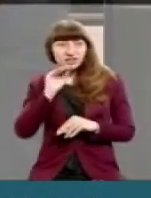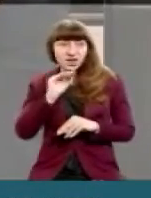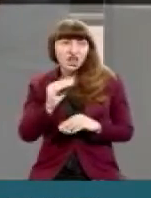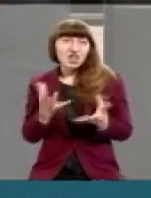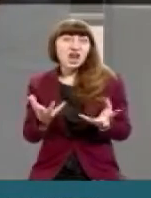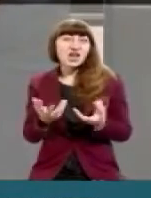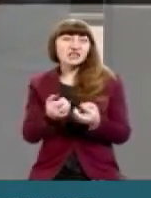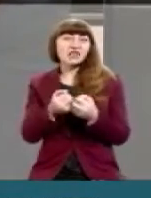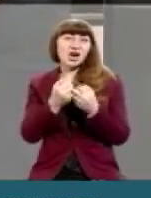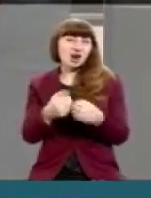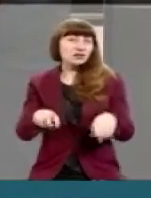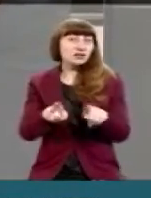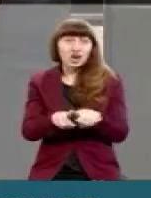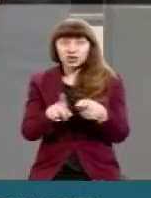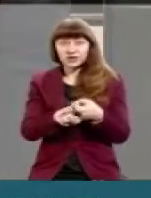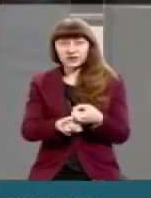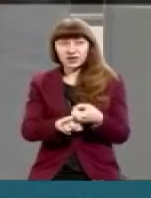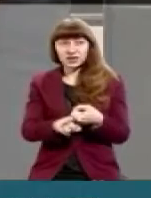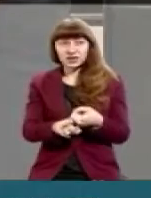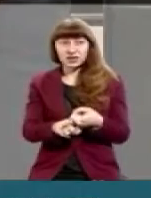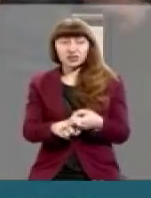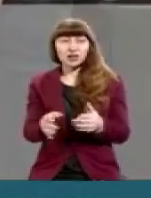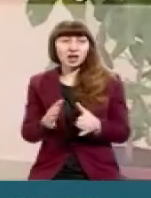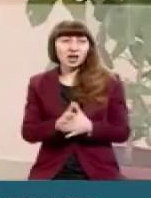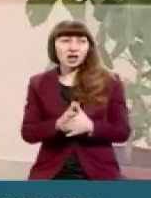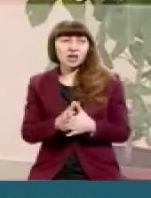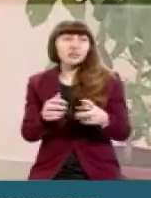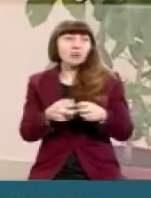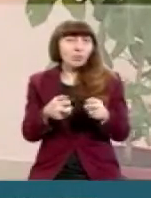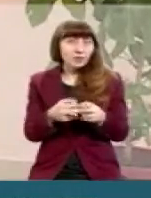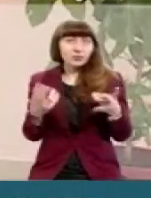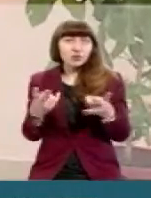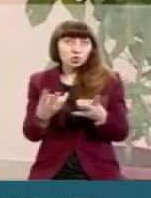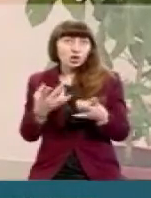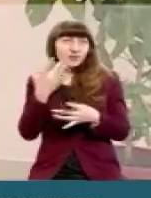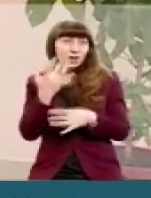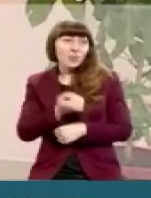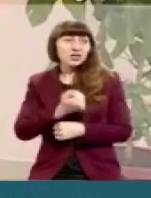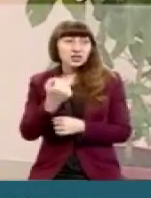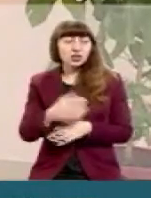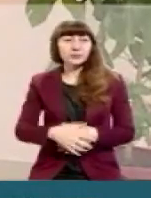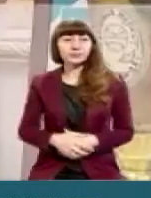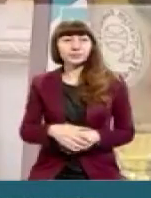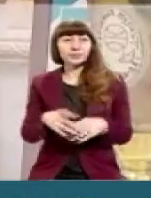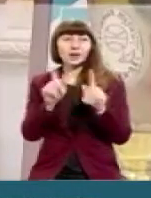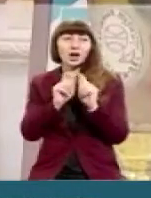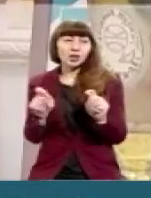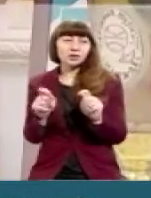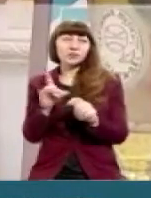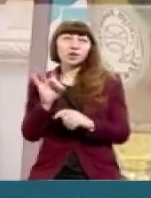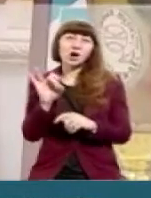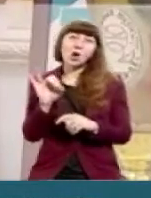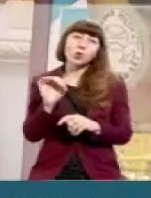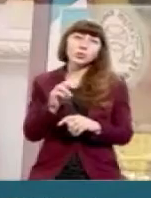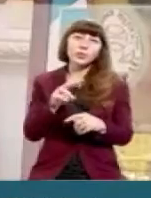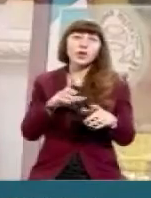как и вопросы, связанные непосредственно с детьми, считают представители школы. Специалисты отмечают, проект не последний. Вопрос об открытии